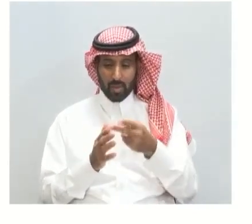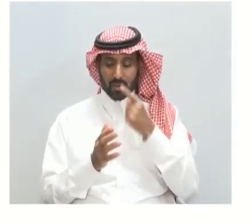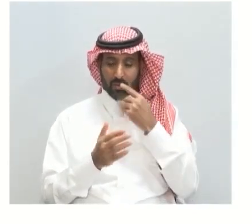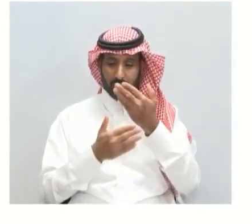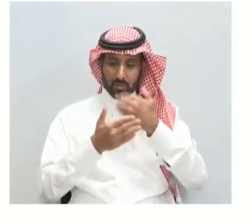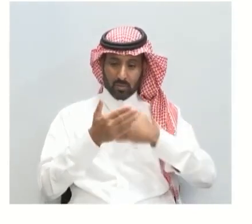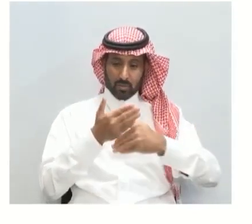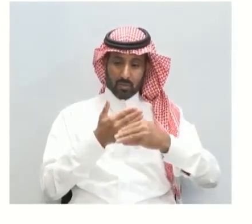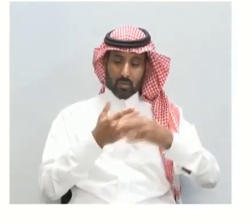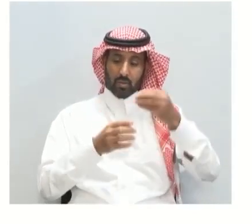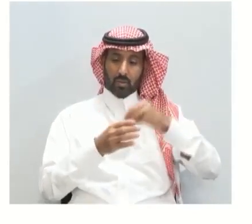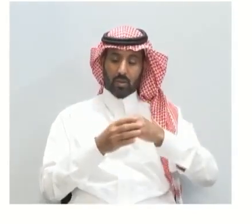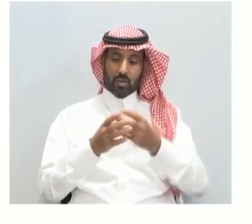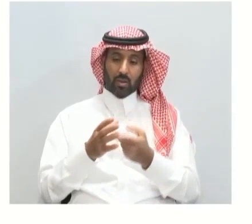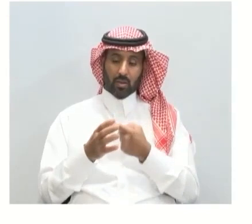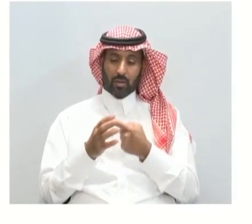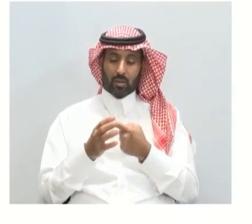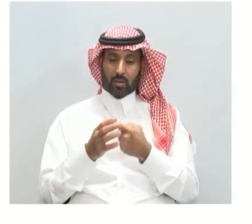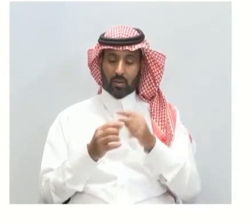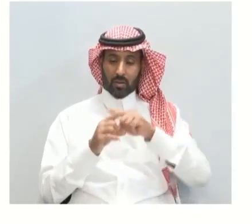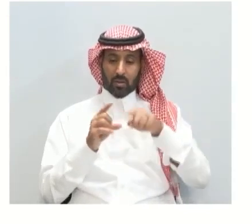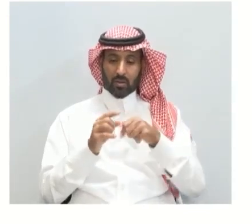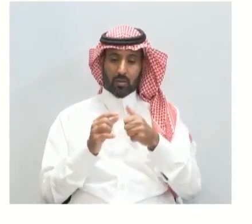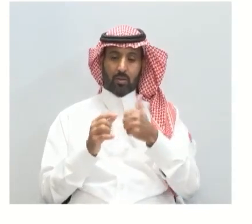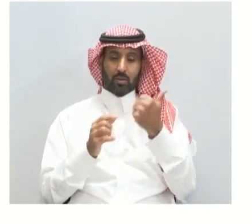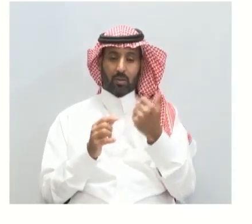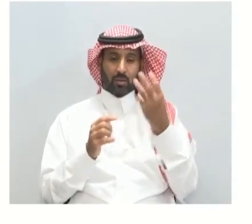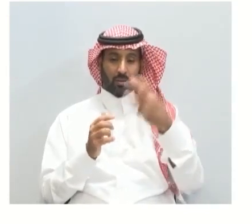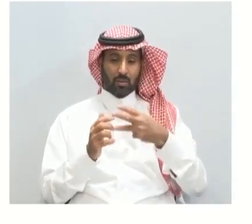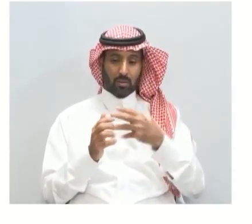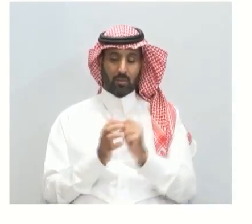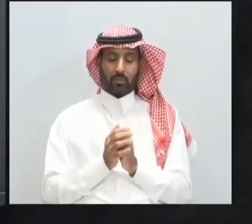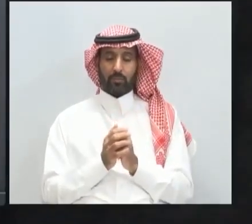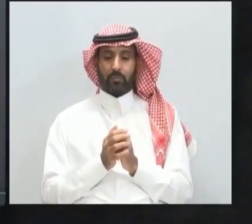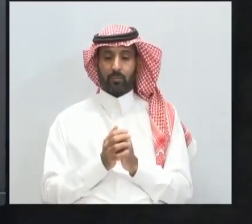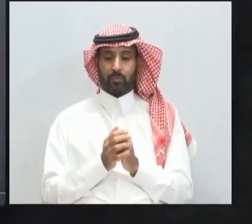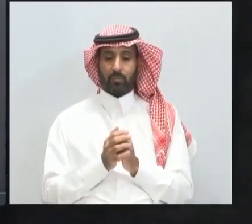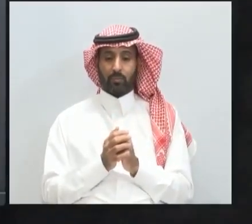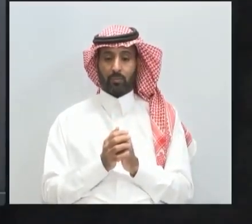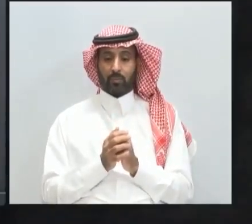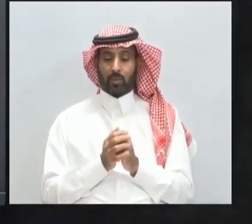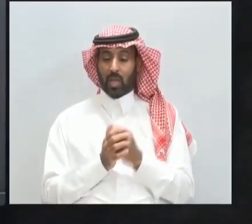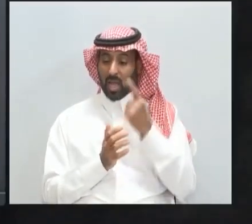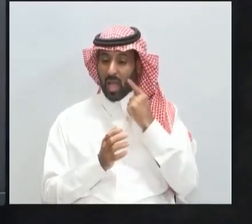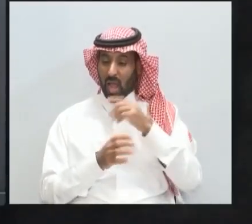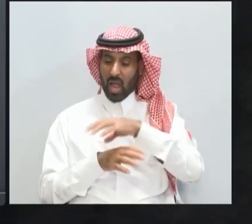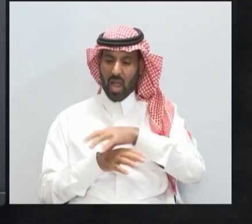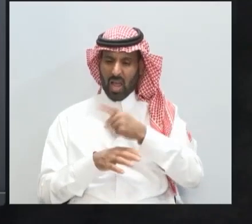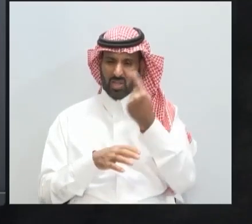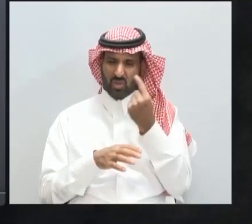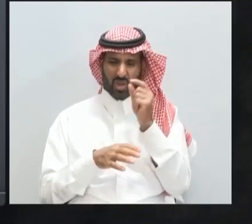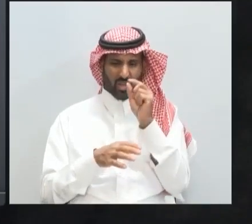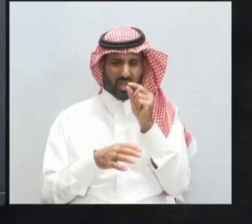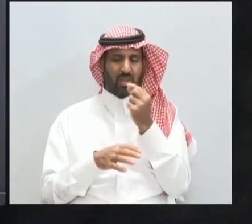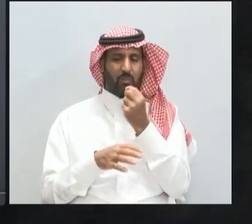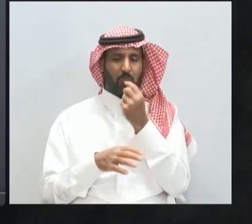الميتوكندريا فالناتج النهائي ل حقيقيه النواه 36 اذا المخلوقات او الناتج النهائي لتحلل جزيء سكر واحد